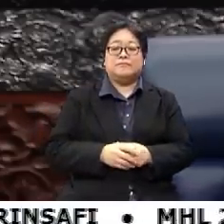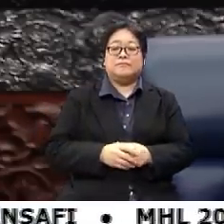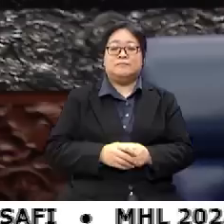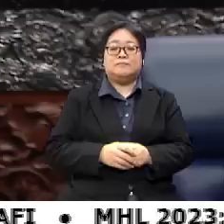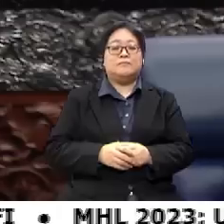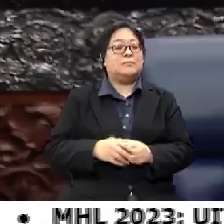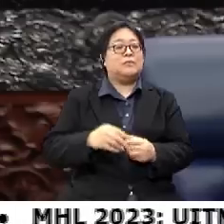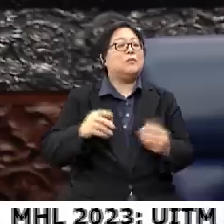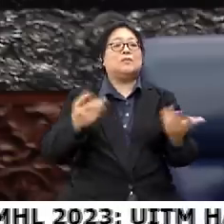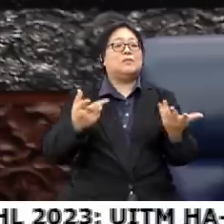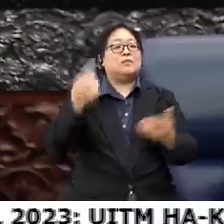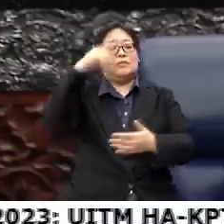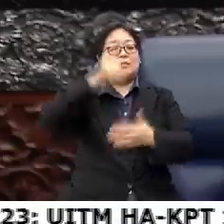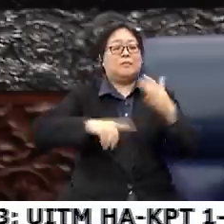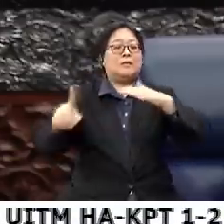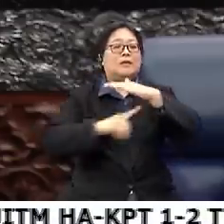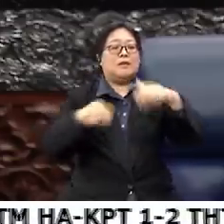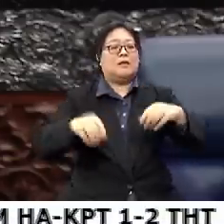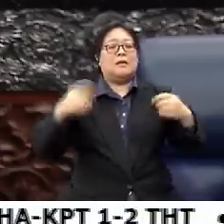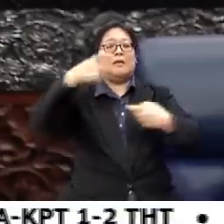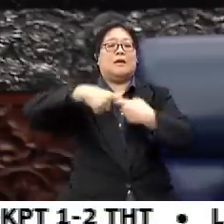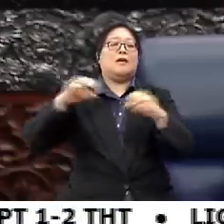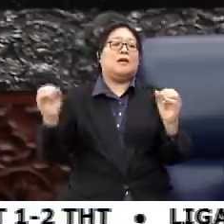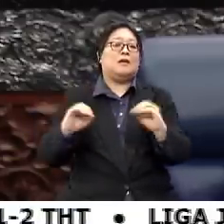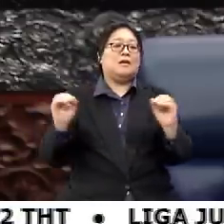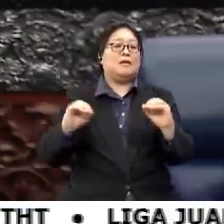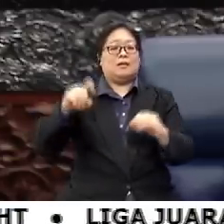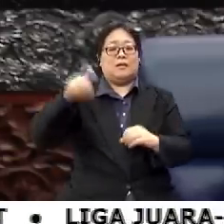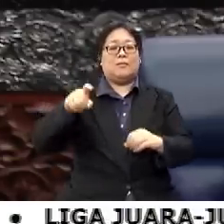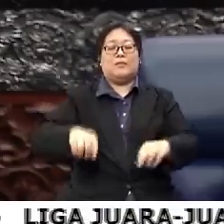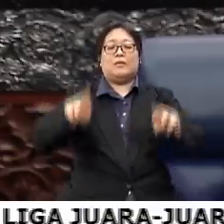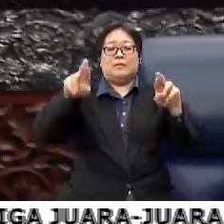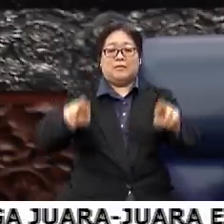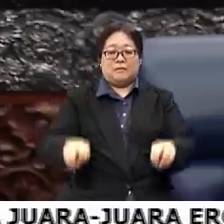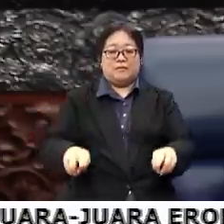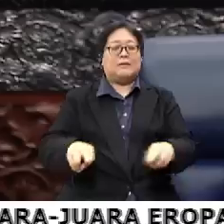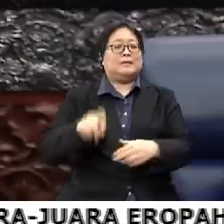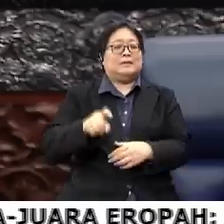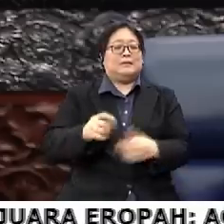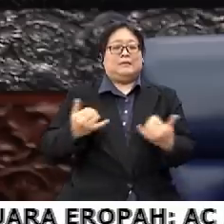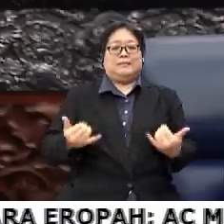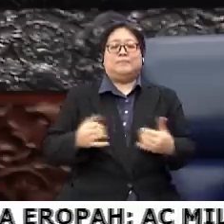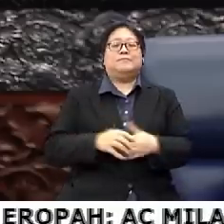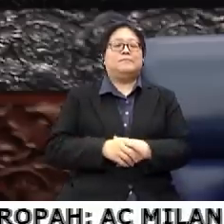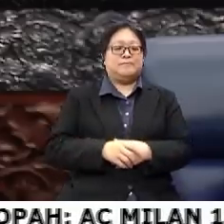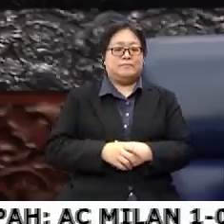Untuk apa dasar ini diperkenalkan? Tak ada kaitan langsung dengan keperluan rakyat yang mendesak pada ketika